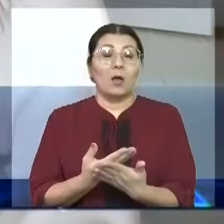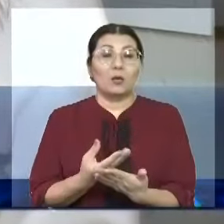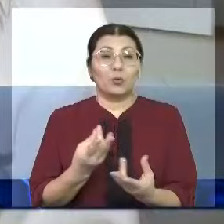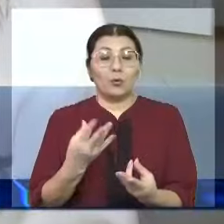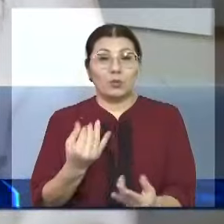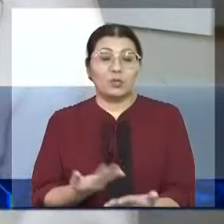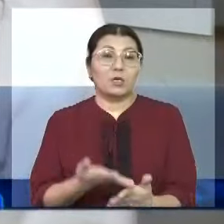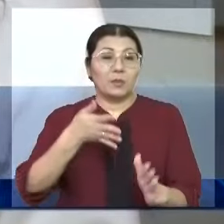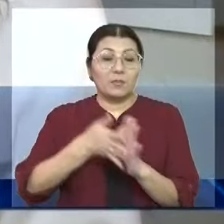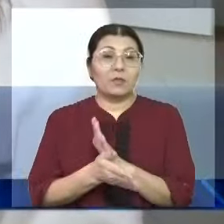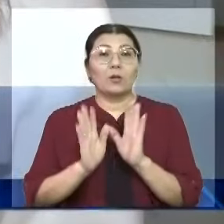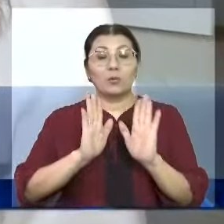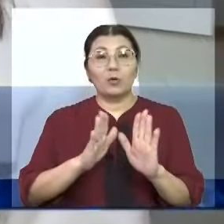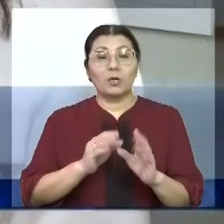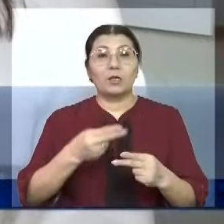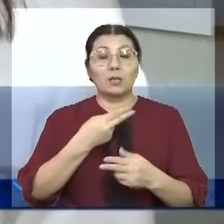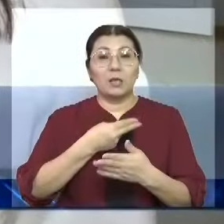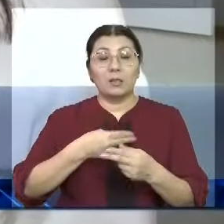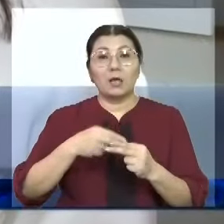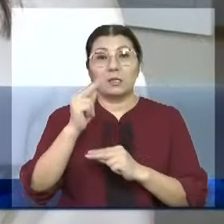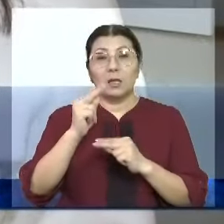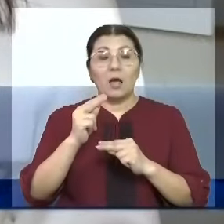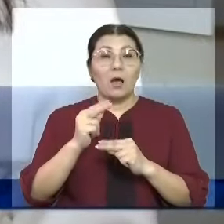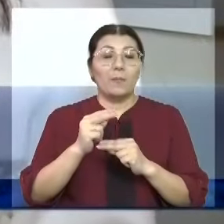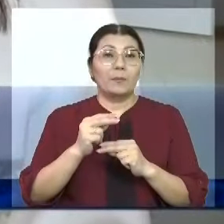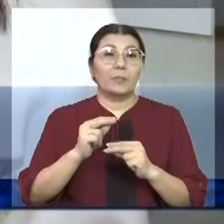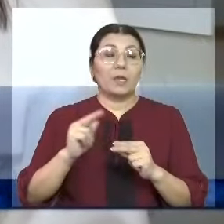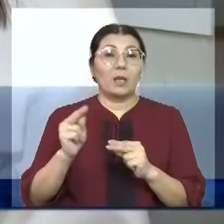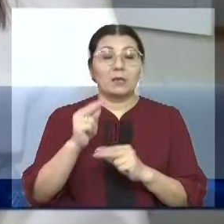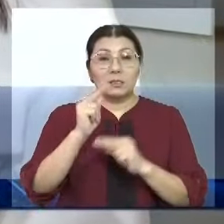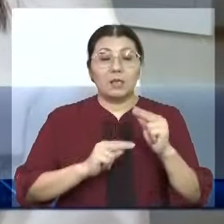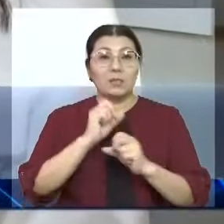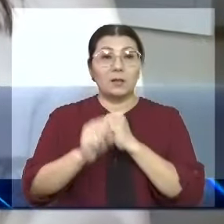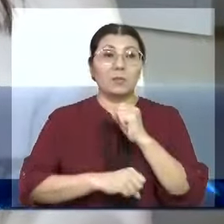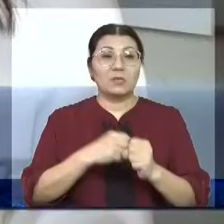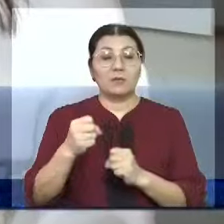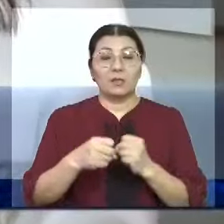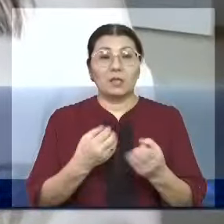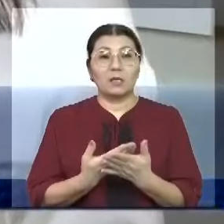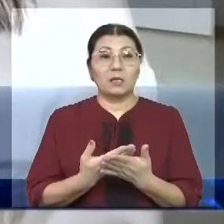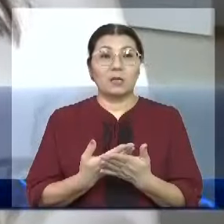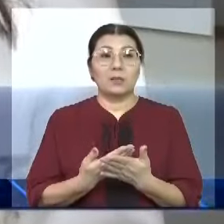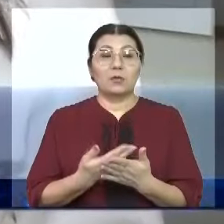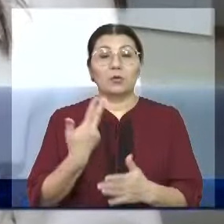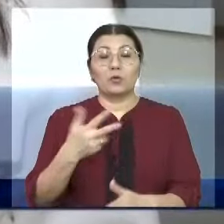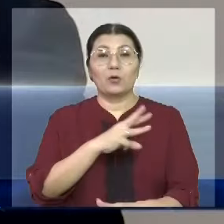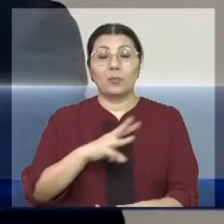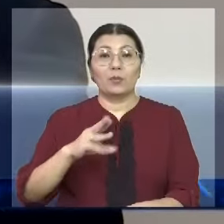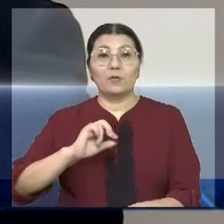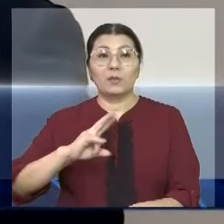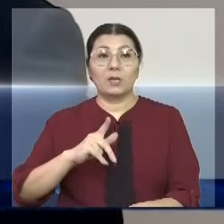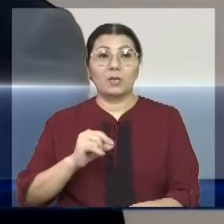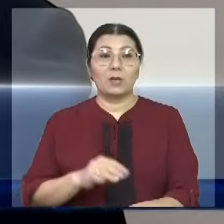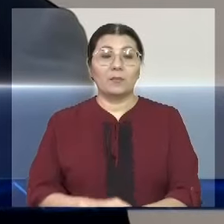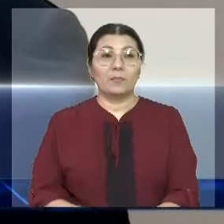на строительные материалы это краска Да это другие материалы то есть практически не более 3 млн тенги